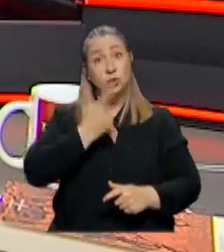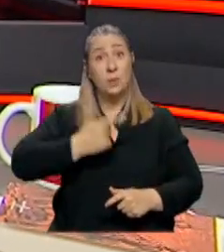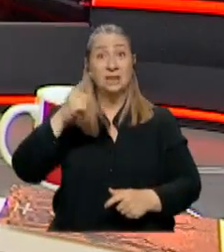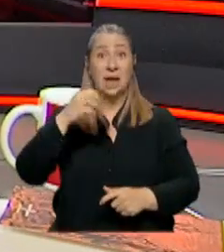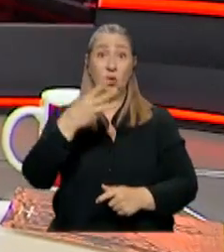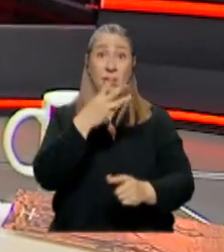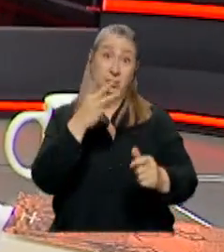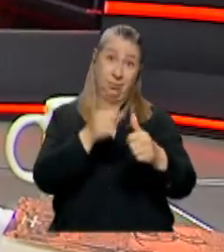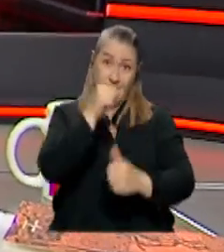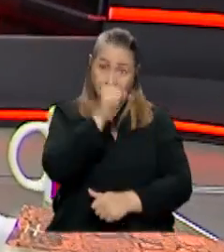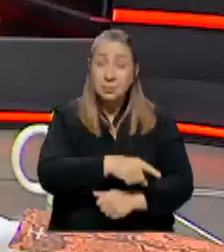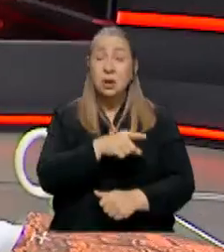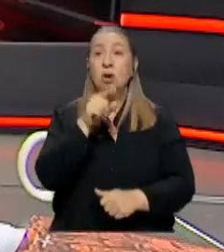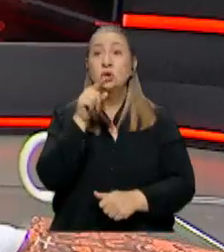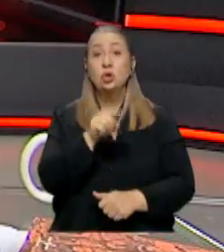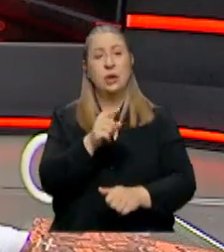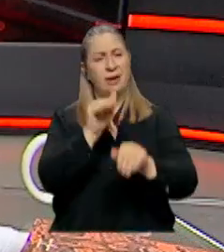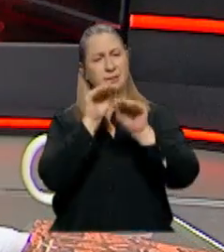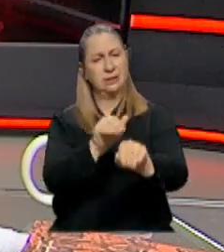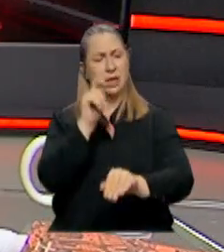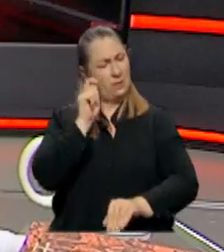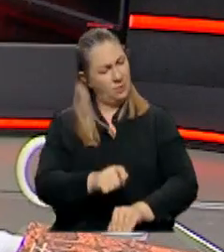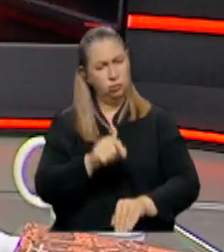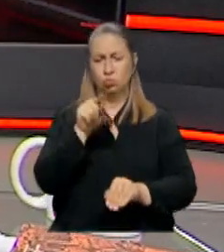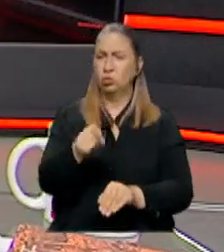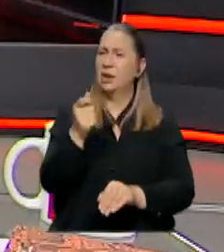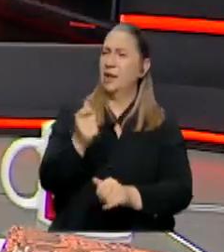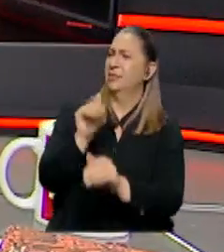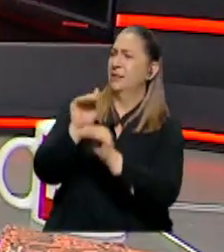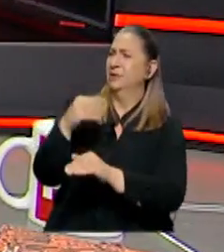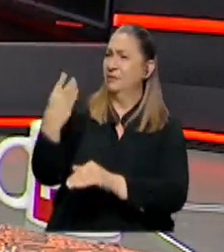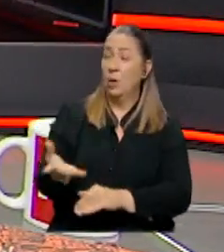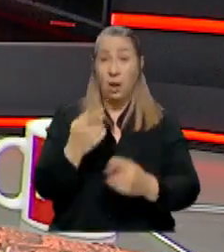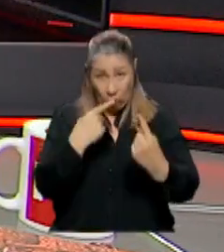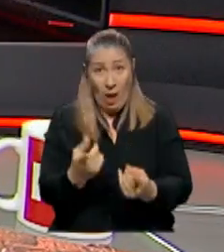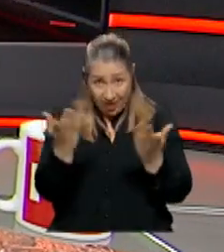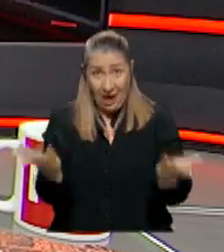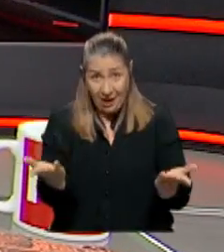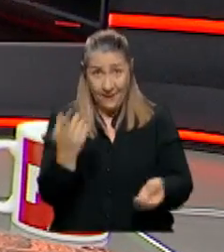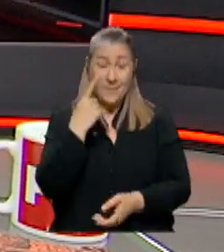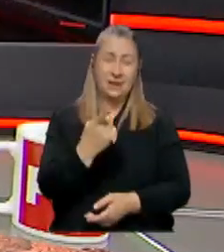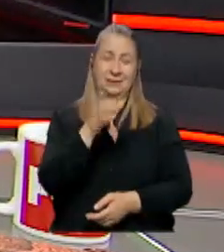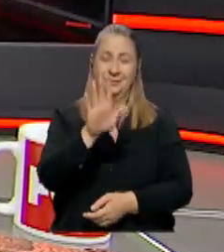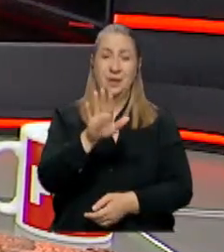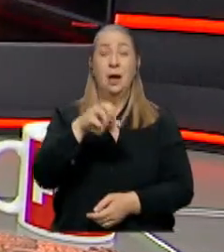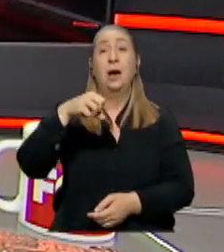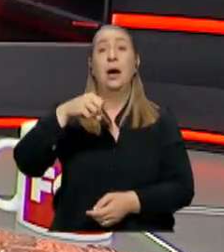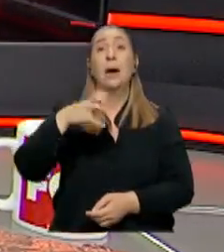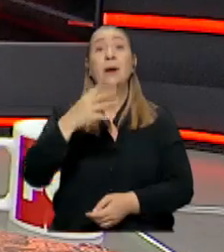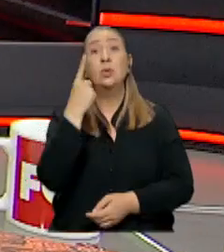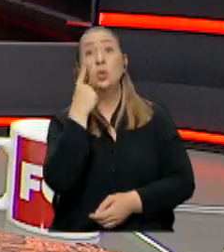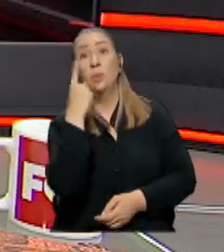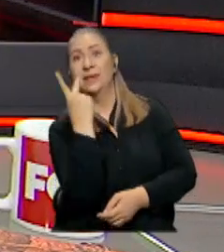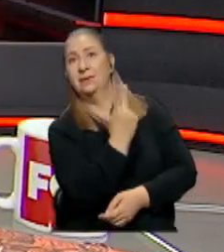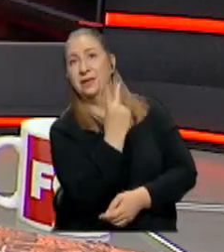Erdoğan olmak üzere, şu kadar destekleme yapıyoruz, bu kadar destekleme yapıyoruz diyorlar ya, bakın AK Parti